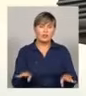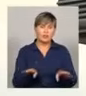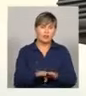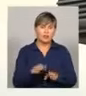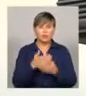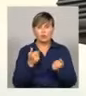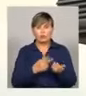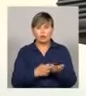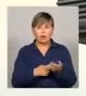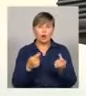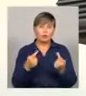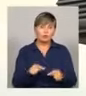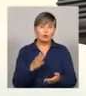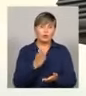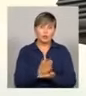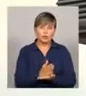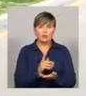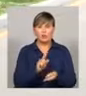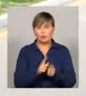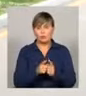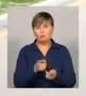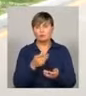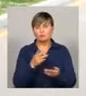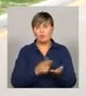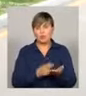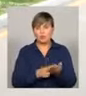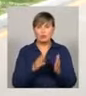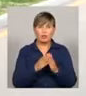а по другим назначена мера пресечения, домашний